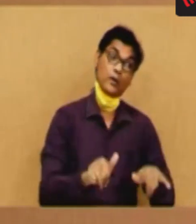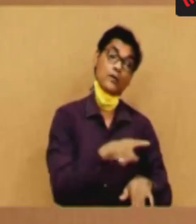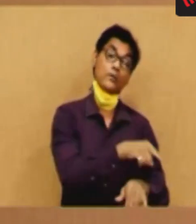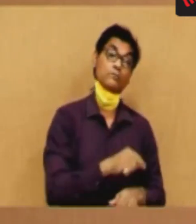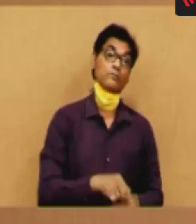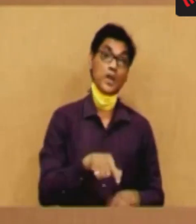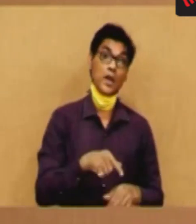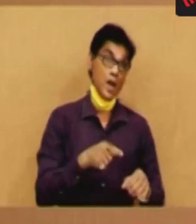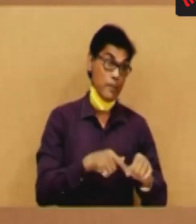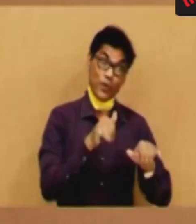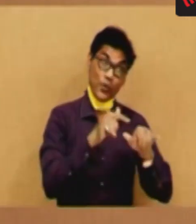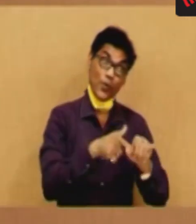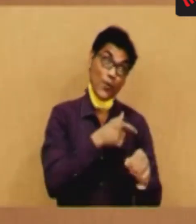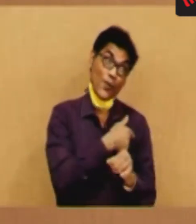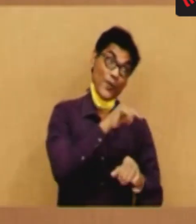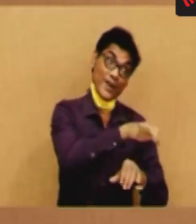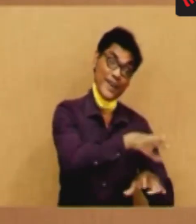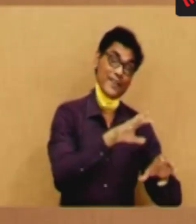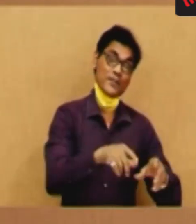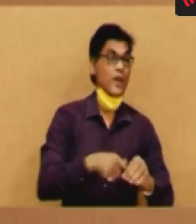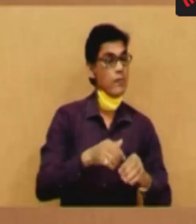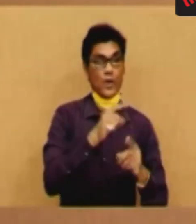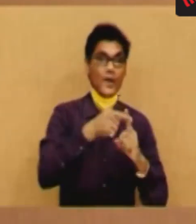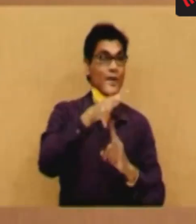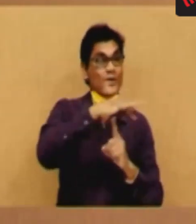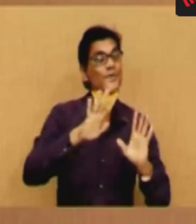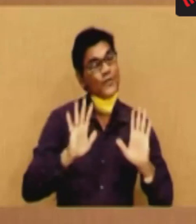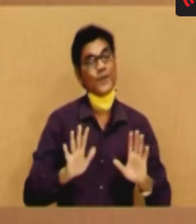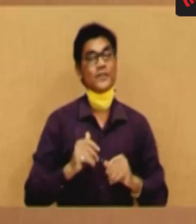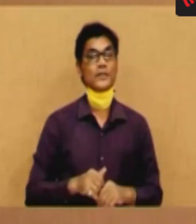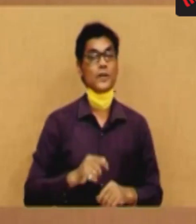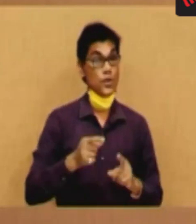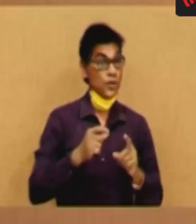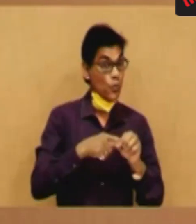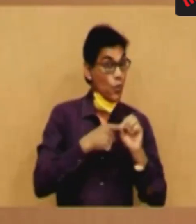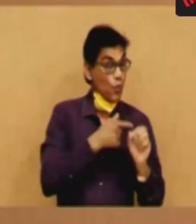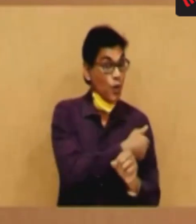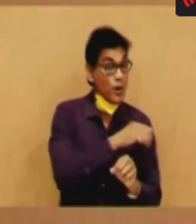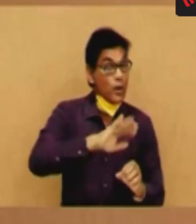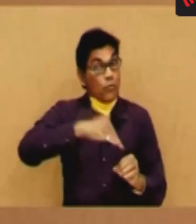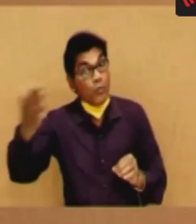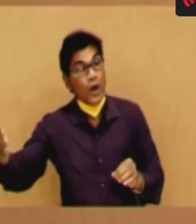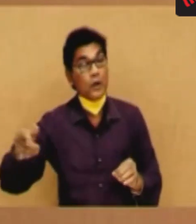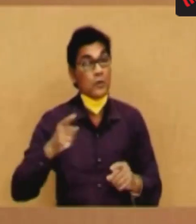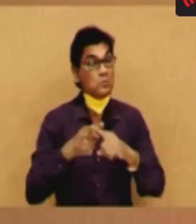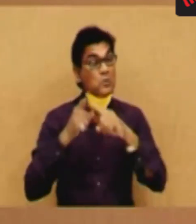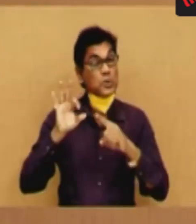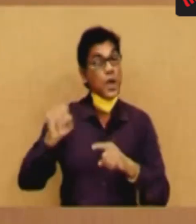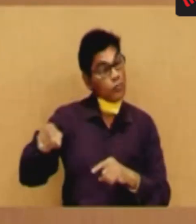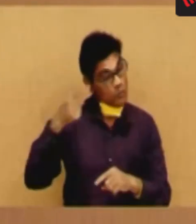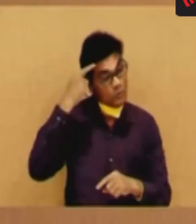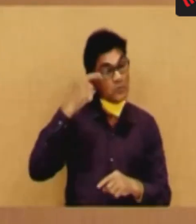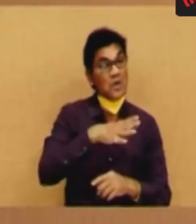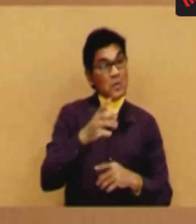ଆମେ ପଜିଟିଭ ଚିହ୍ନଟ କରିପାରିବା ସେଟା ସମାଜ ପାଇଁ ମଙ୍ଗଳକର, କ୍ୱାରେଣ୍ଟାଇନ୍ ବାହାରେ ଯଦି ଅଧିକ ସଂଖ୍ୟାରେ ପଜିଟିଭ ବାହାରିଲେ